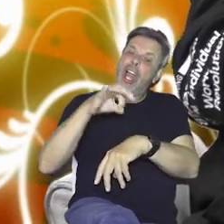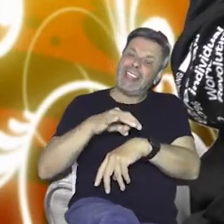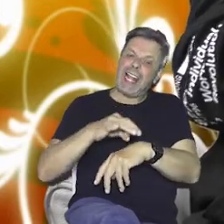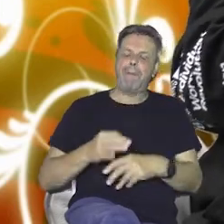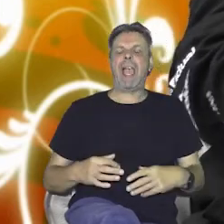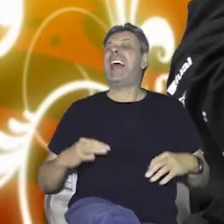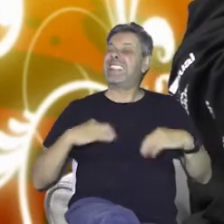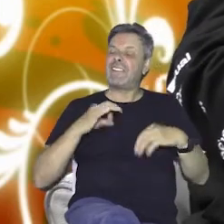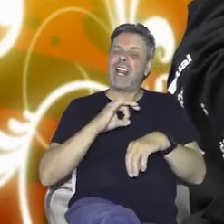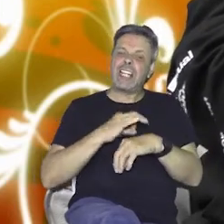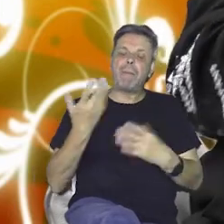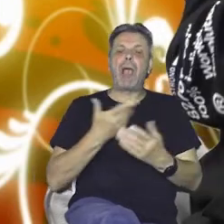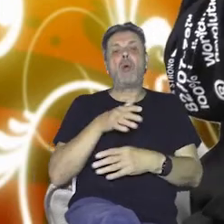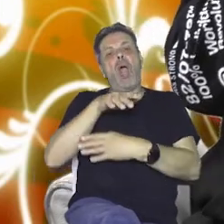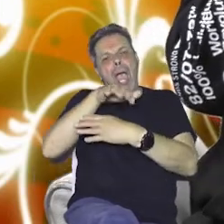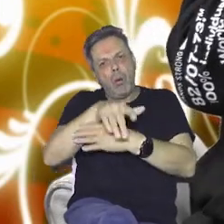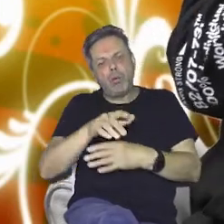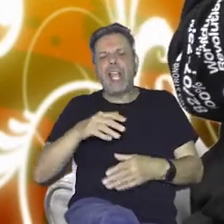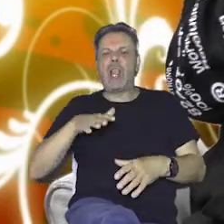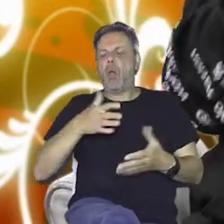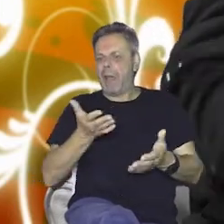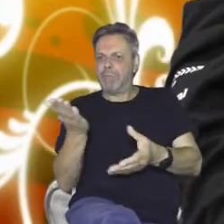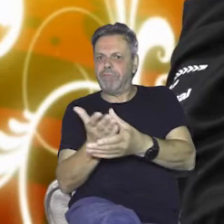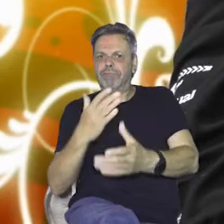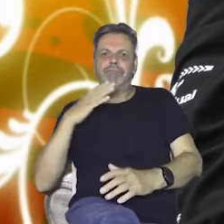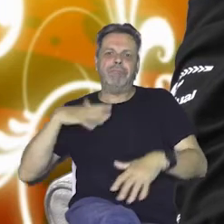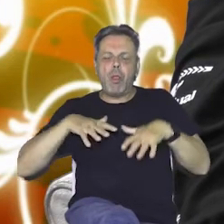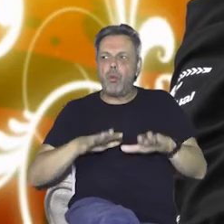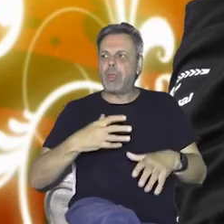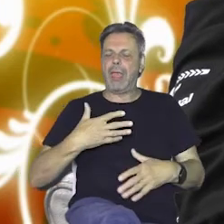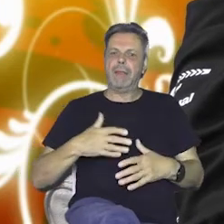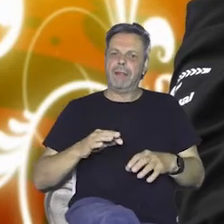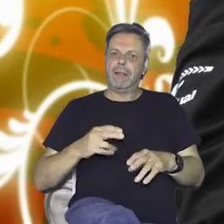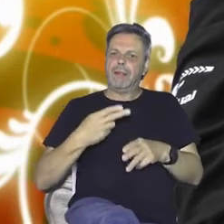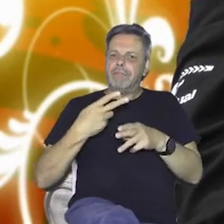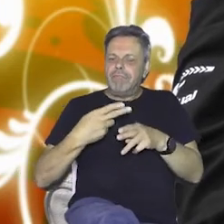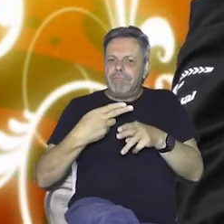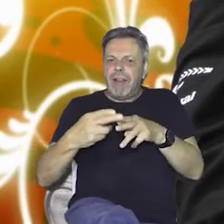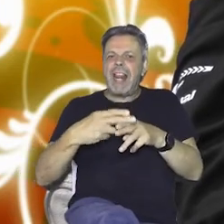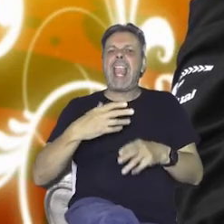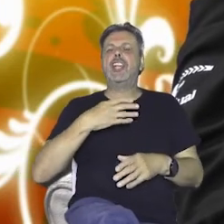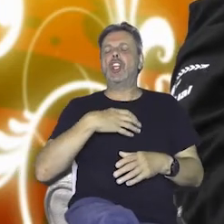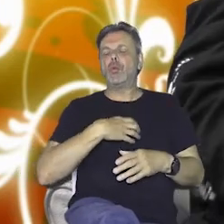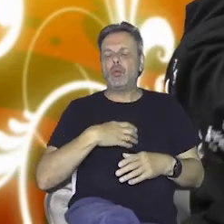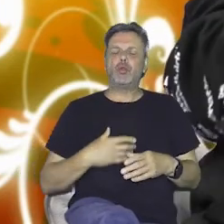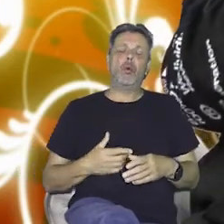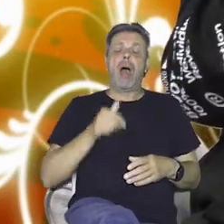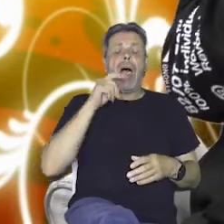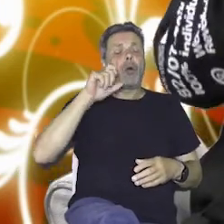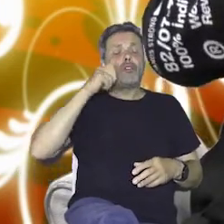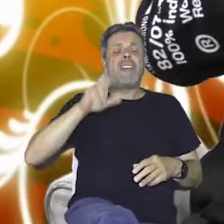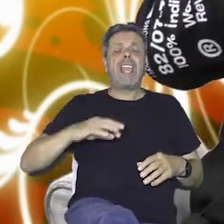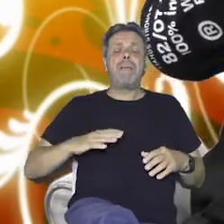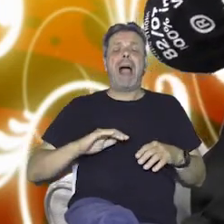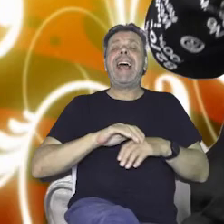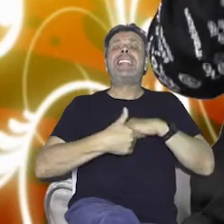zdravstvena terapija koja djeluje na ljude, koja djeluje na dušu. A ako čovjek ima zadovoljnu i sretnu dušu, onda